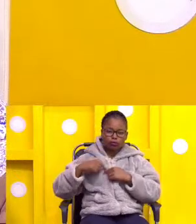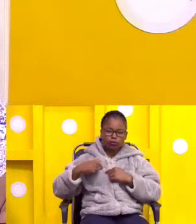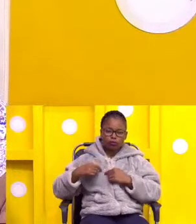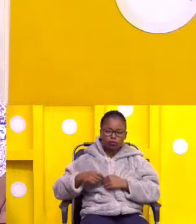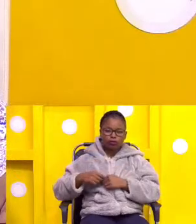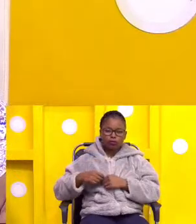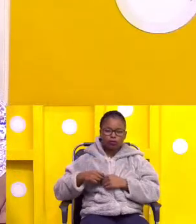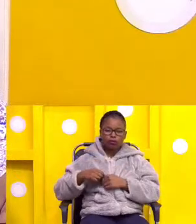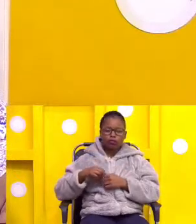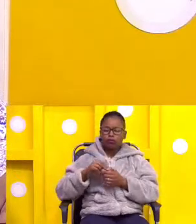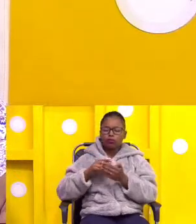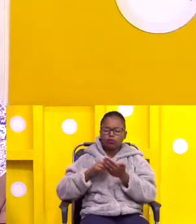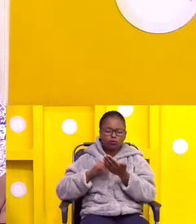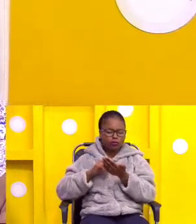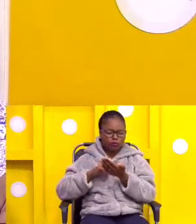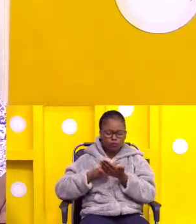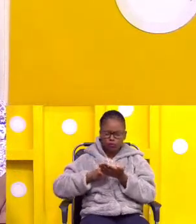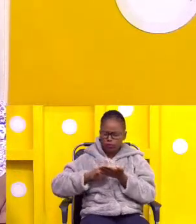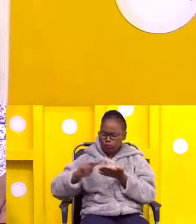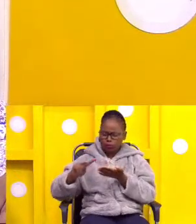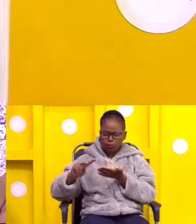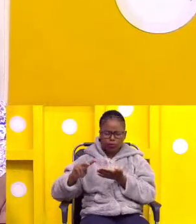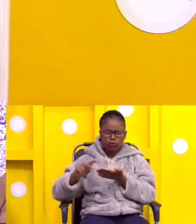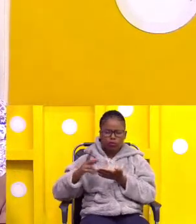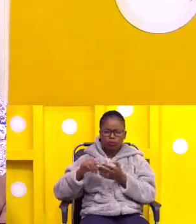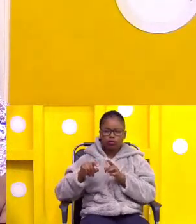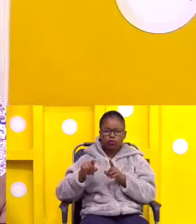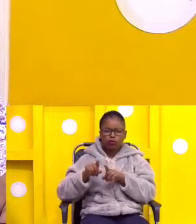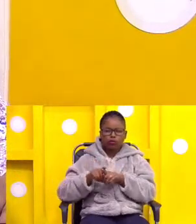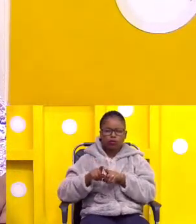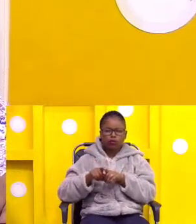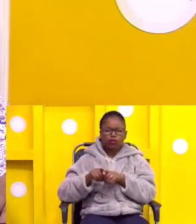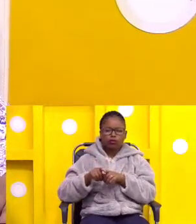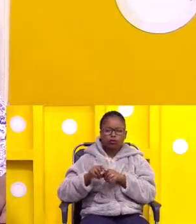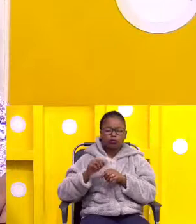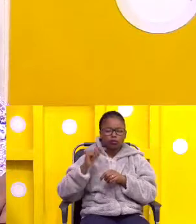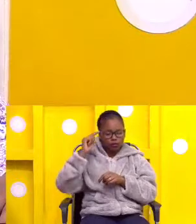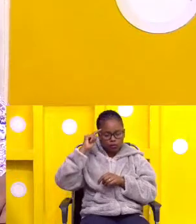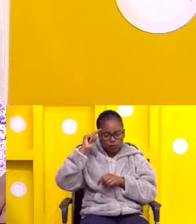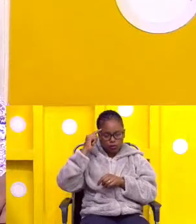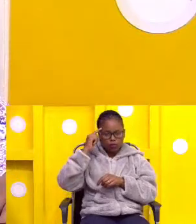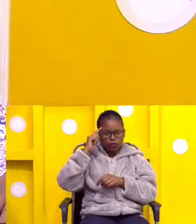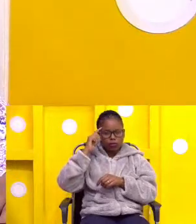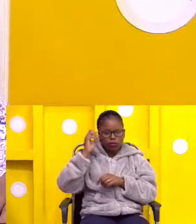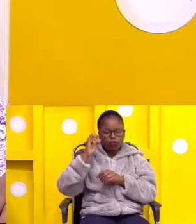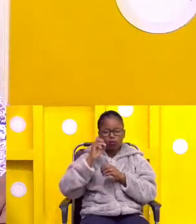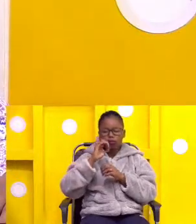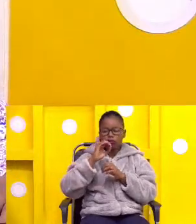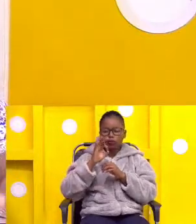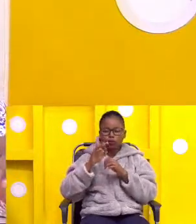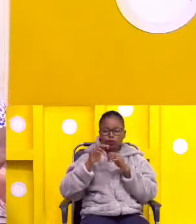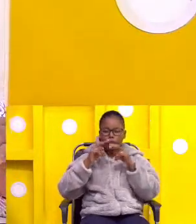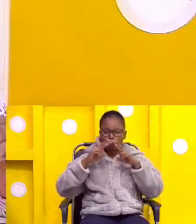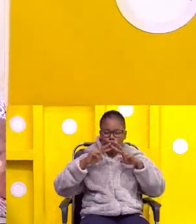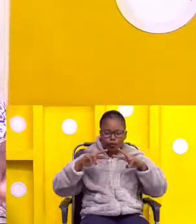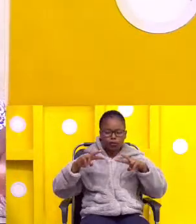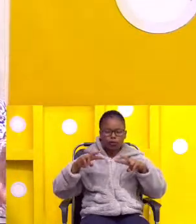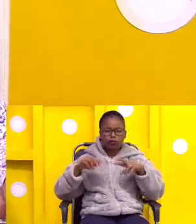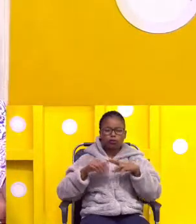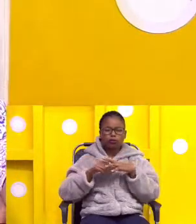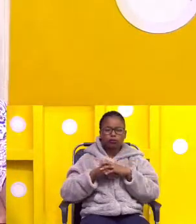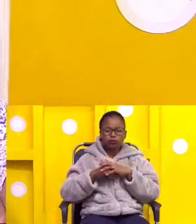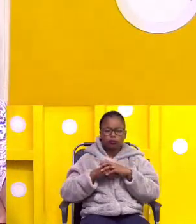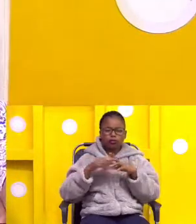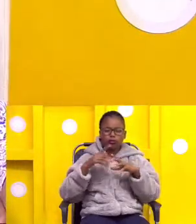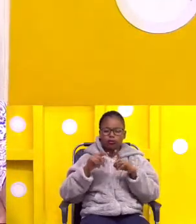theru athugundagwo wega mutheri atwiciragia meciria o mathayo atwiciragia meciria